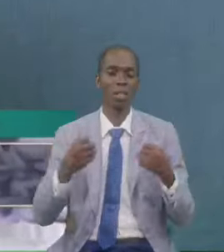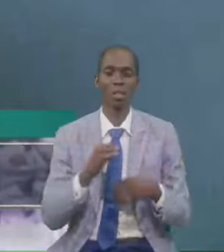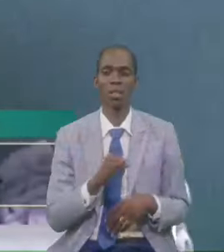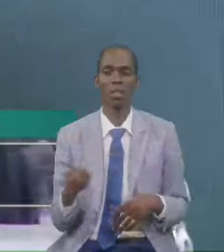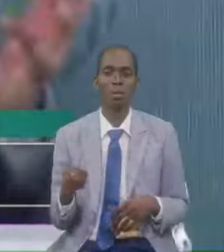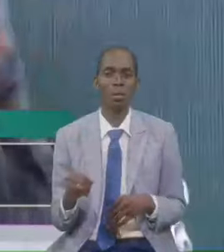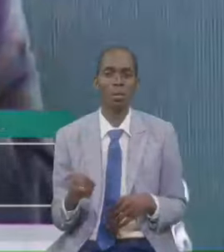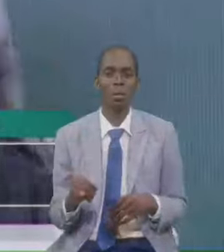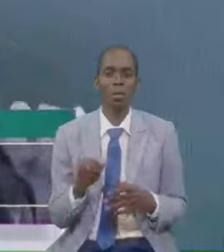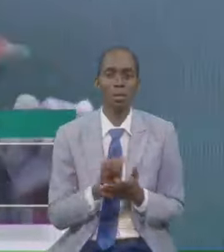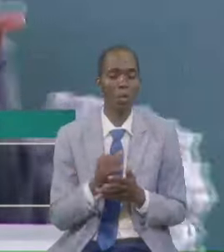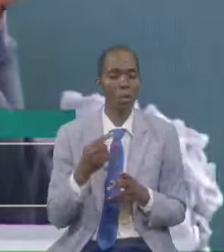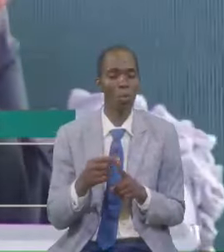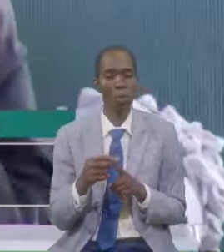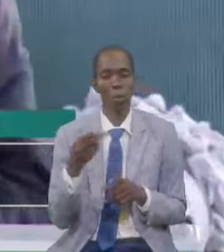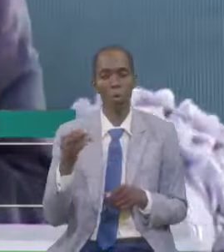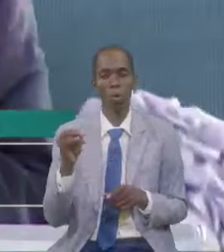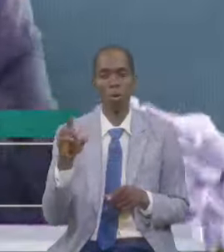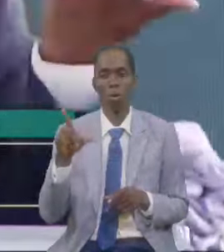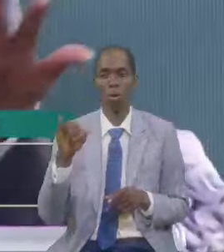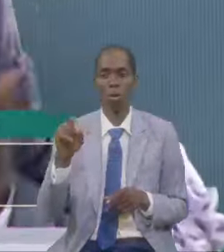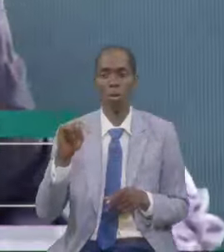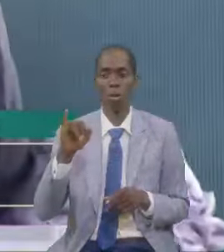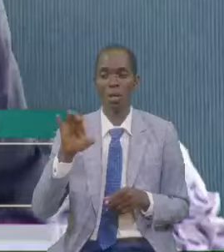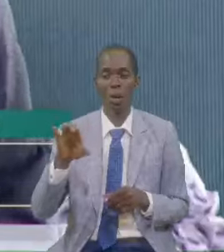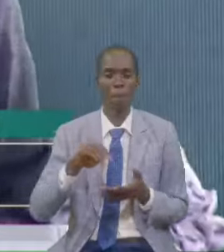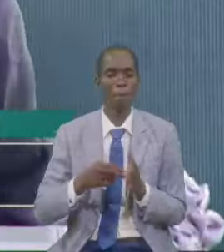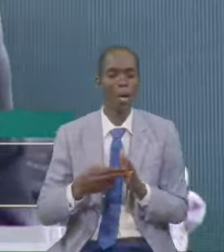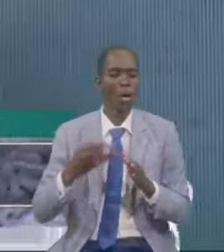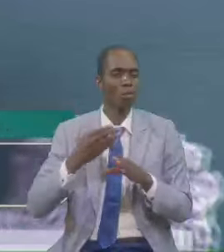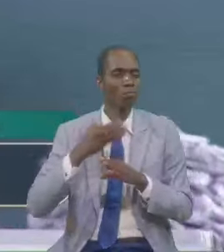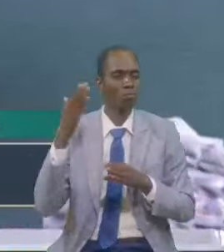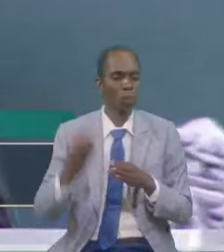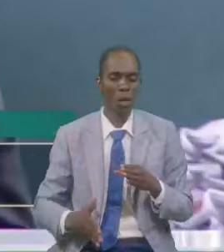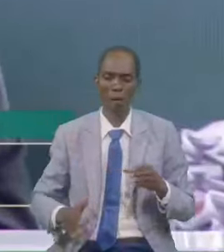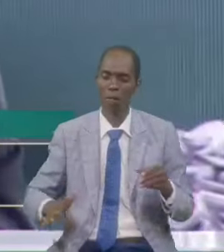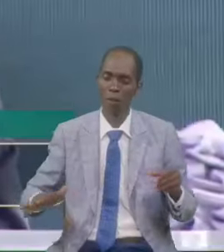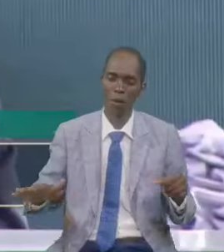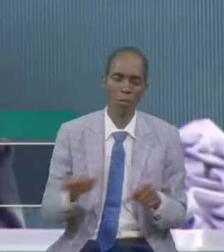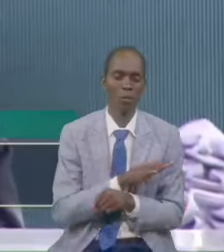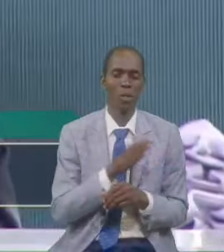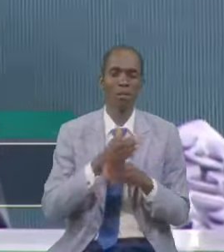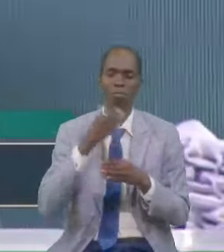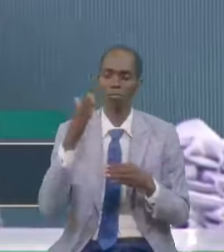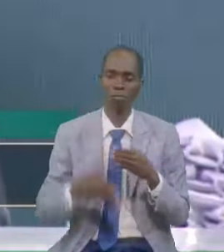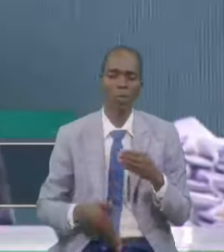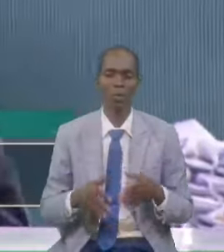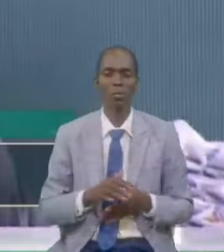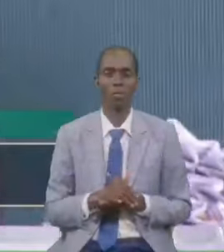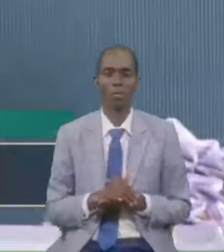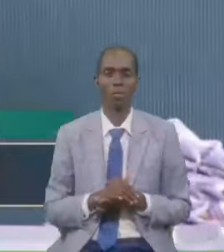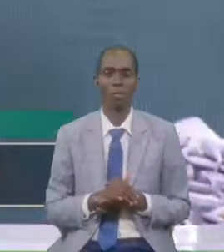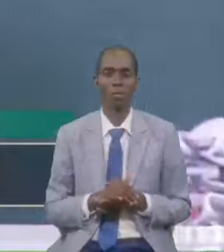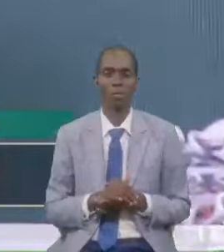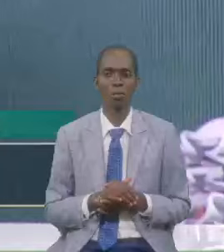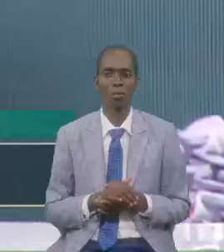Holistic means complete, wholesome and total. పరిపూర్ణమనగా సంపూర్తి చేయబడడానికి సంబంధించిన సంపూర్ణత.